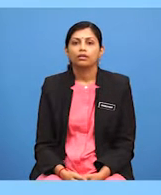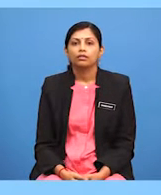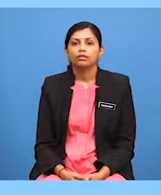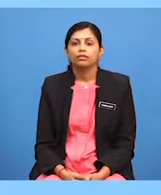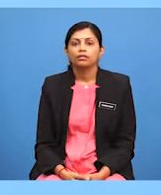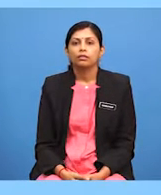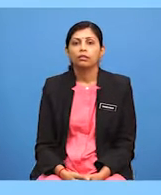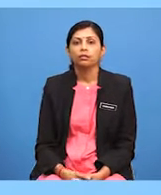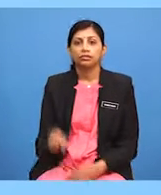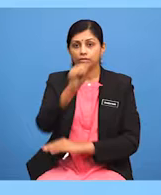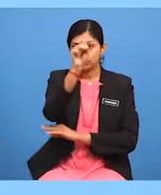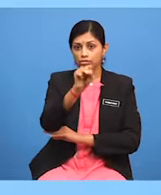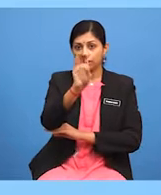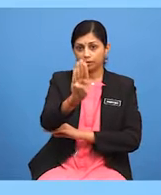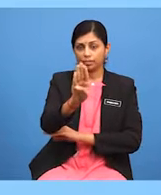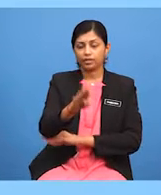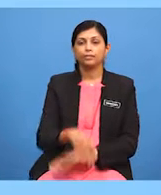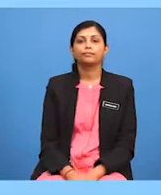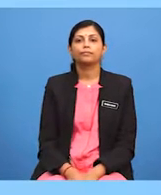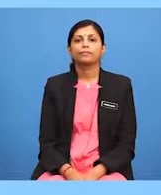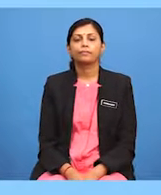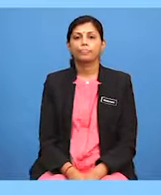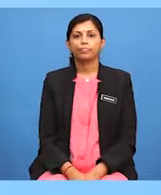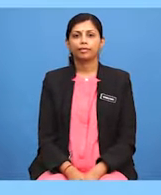Untuk soalan B pula ialah